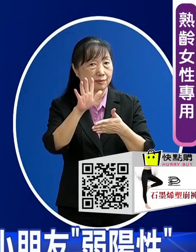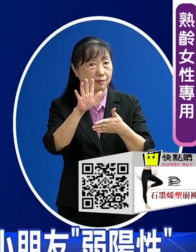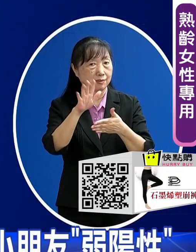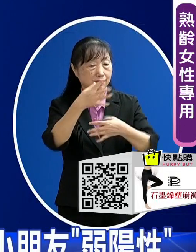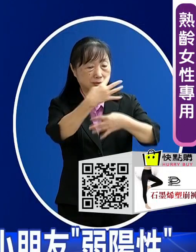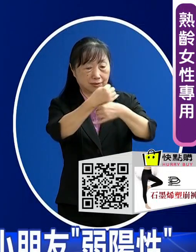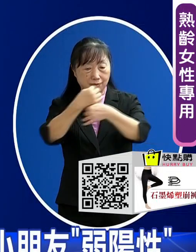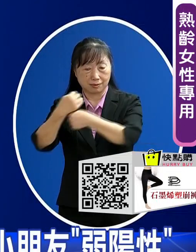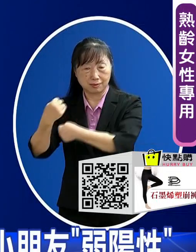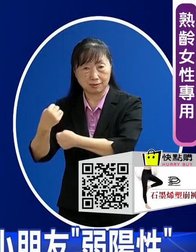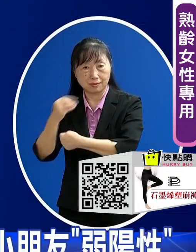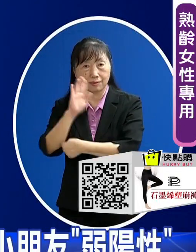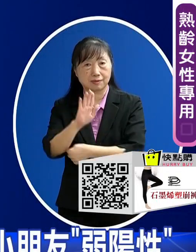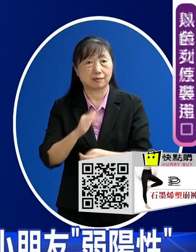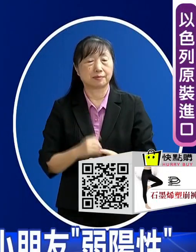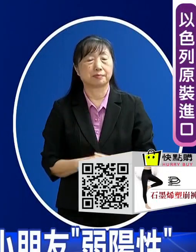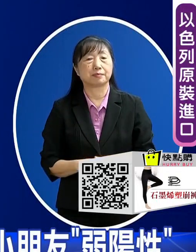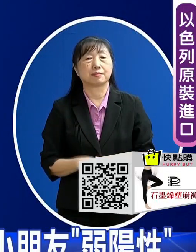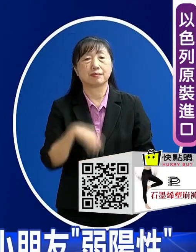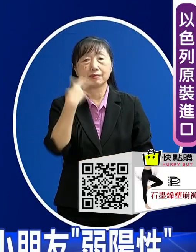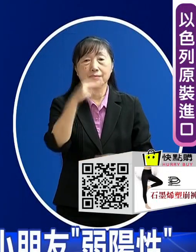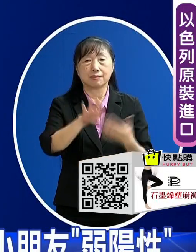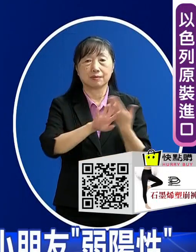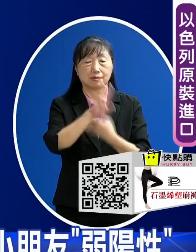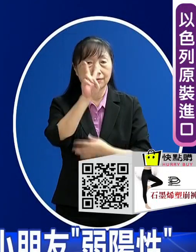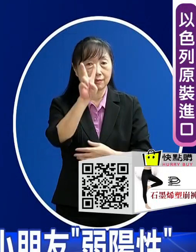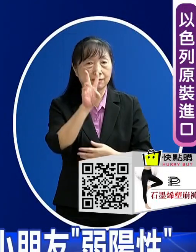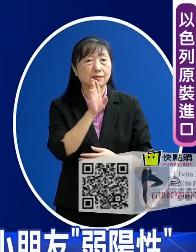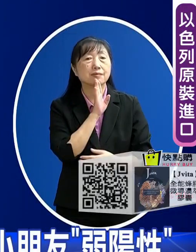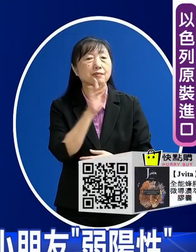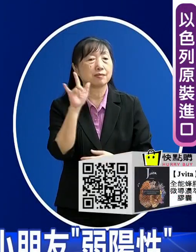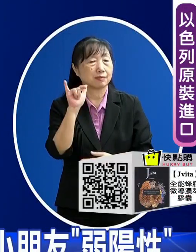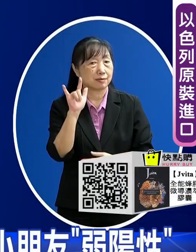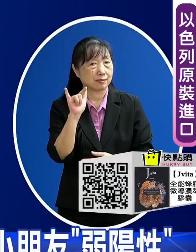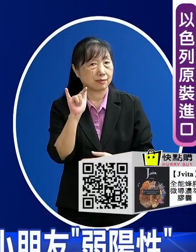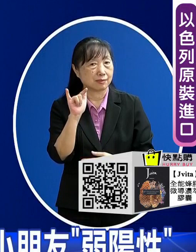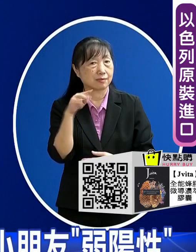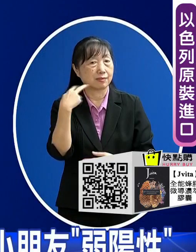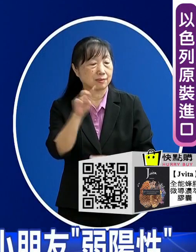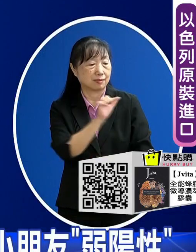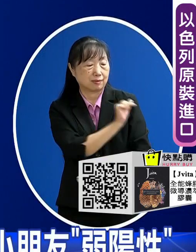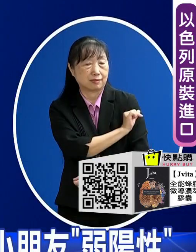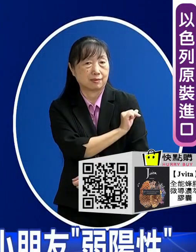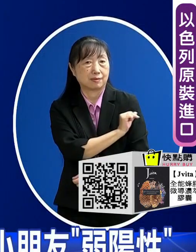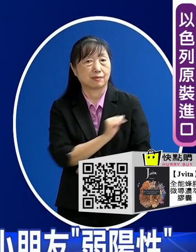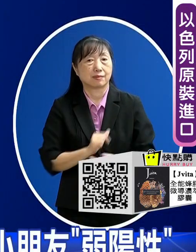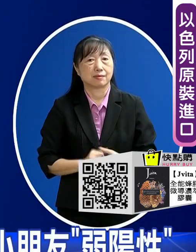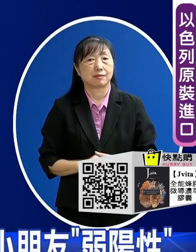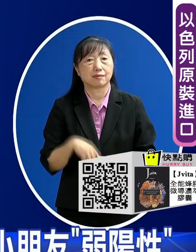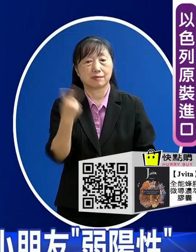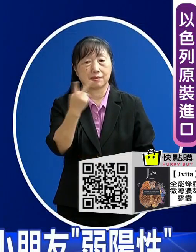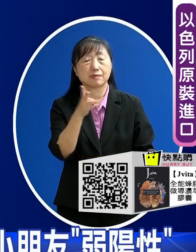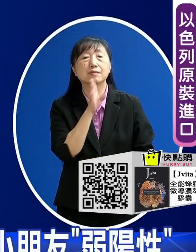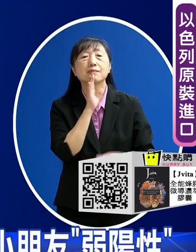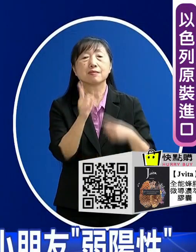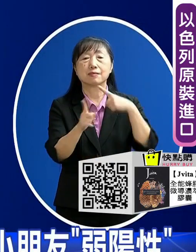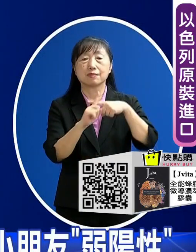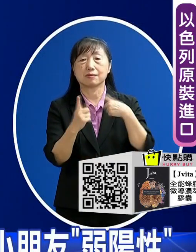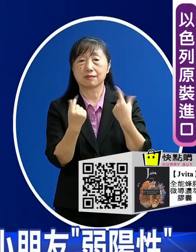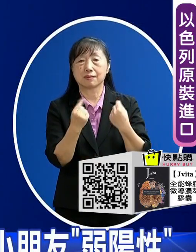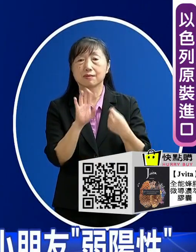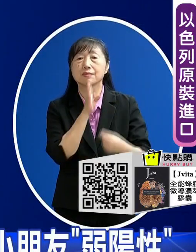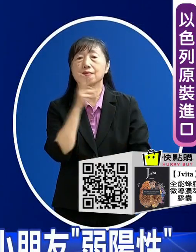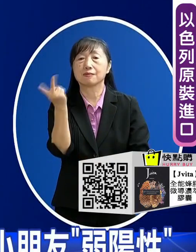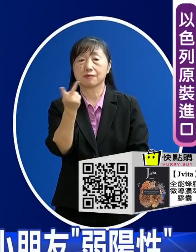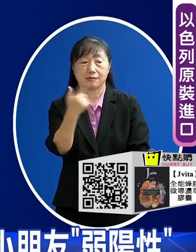号，那另外有2位分别是这个老师以及护理师，他们也是阳性，但他们都是打过